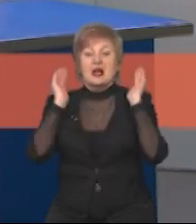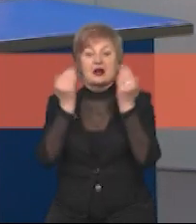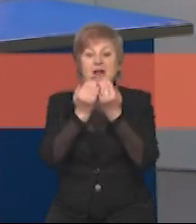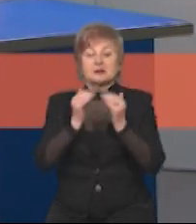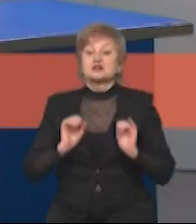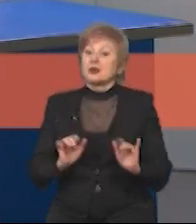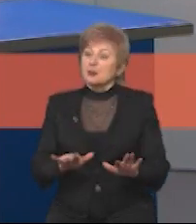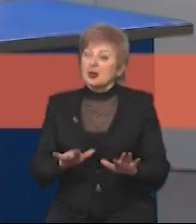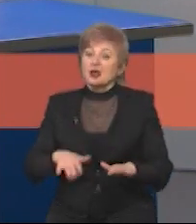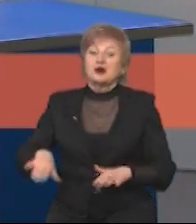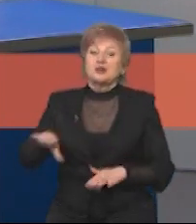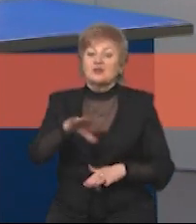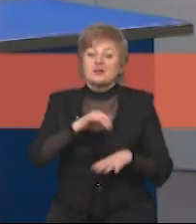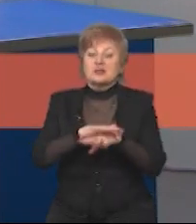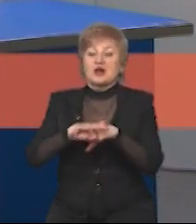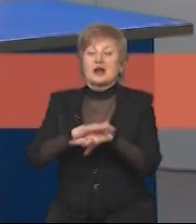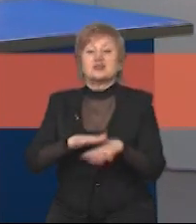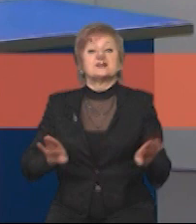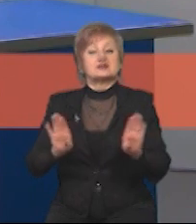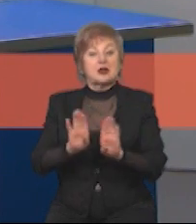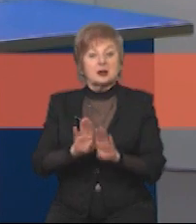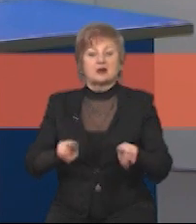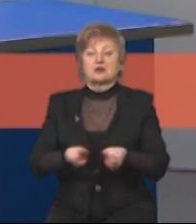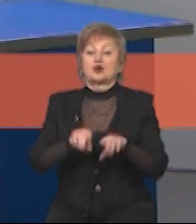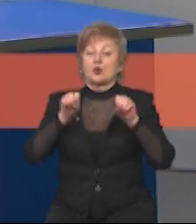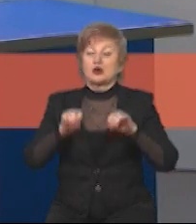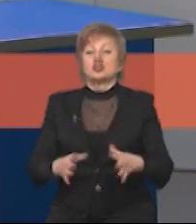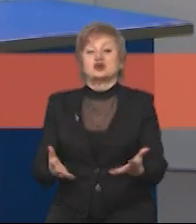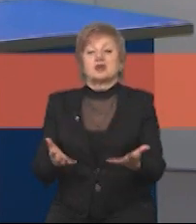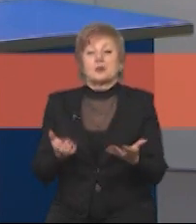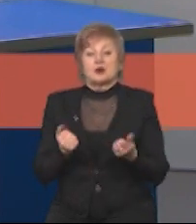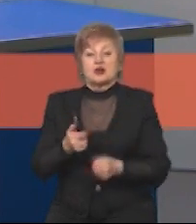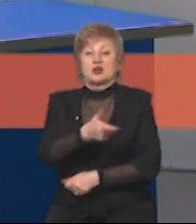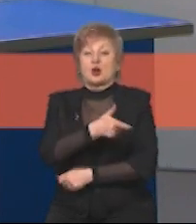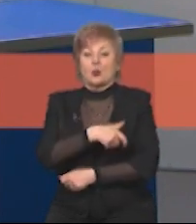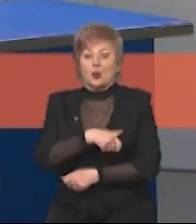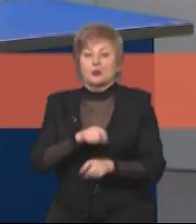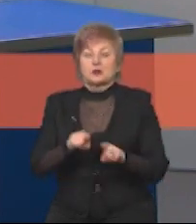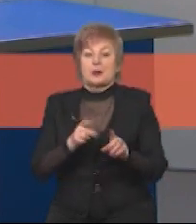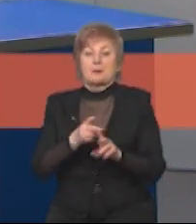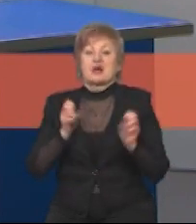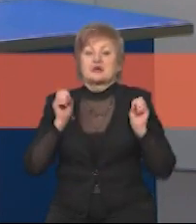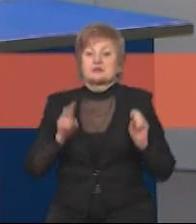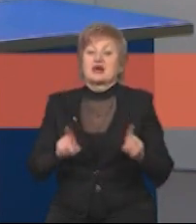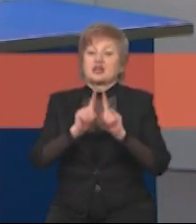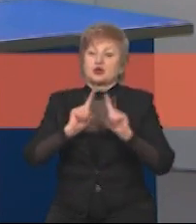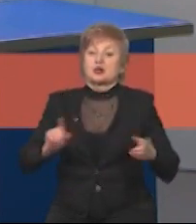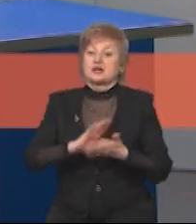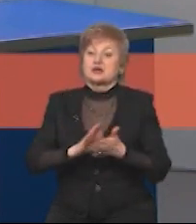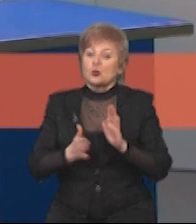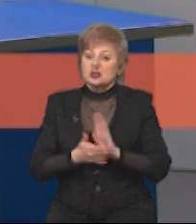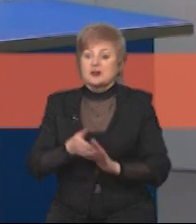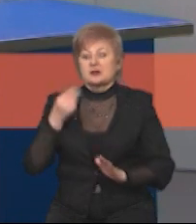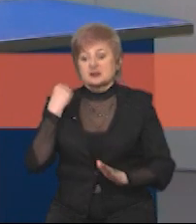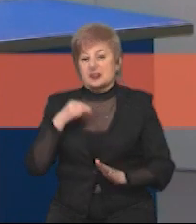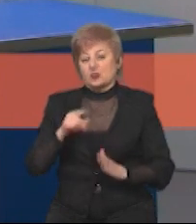заходи. Усі міські ринки закриті. Таке рішення ухвалила комісія з техногенної безпеки та надзвичайних ситуацій